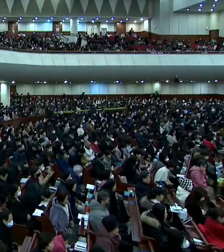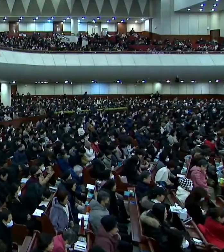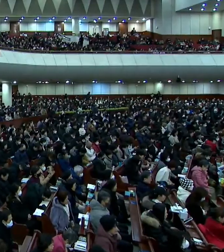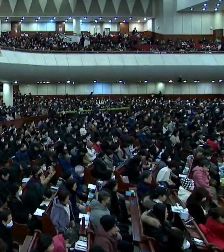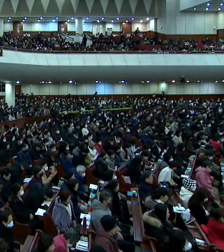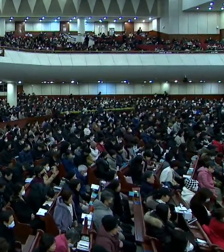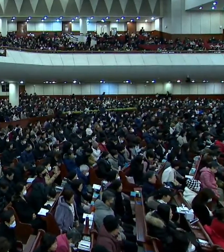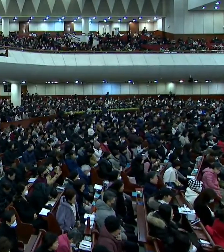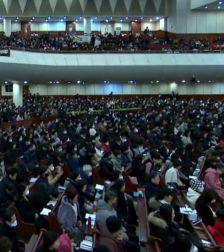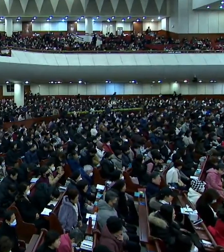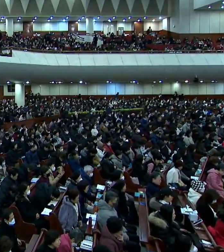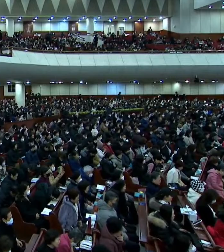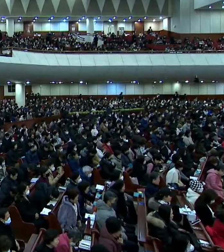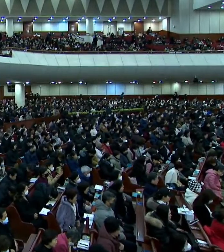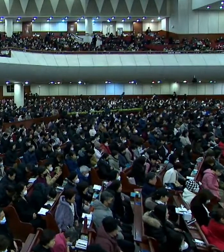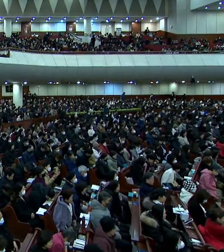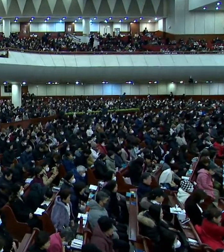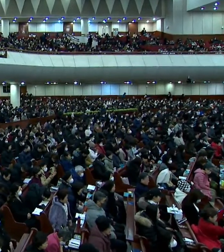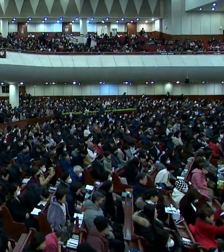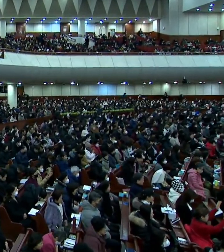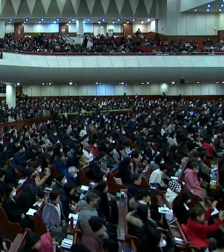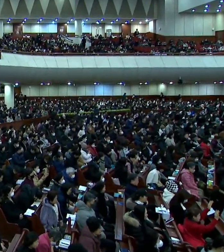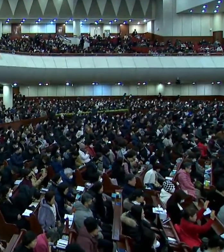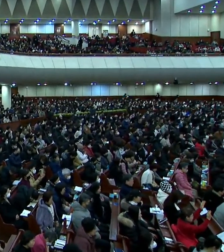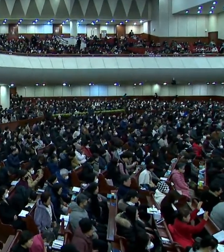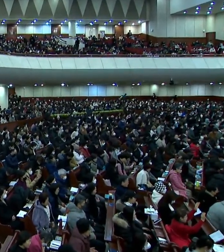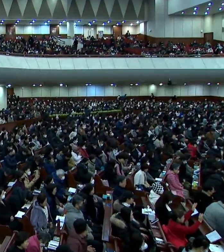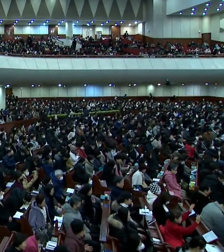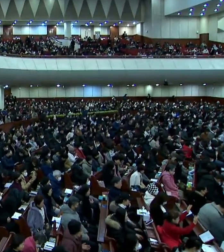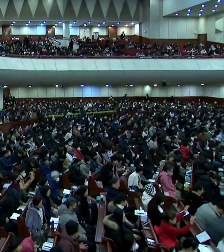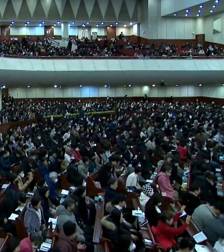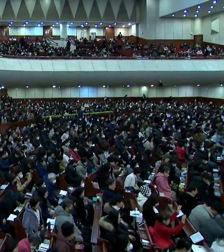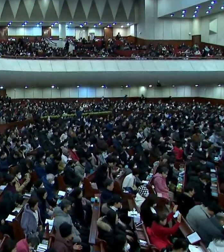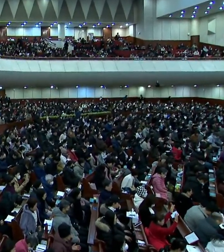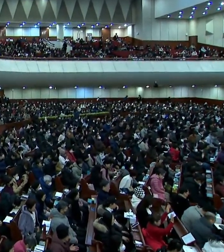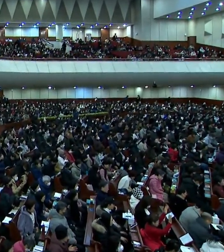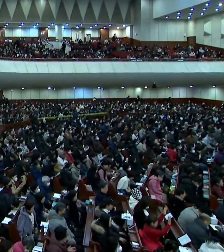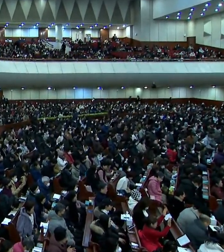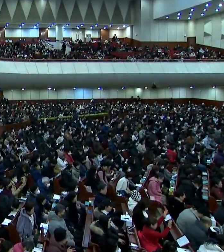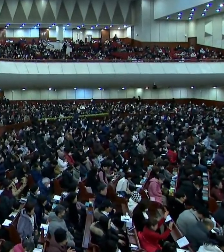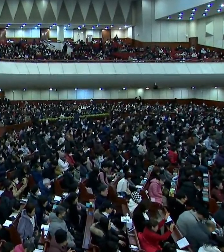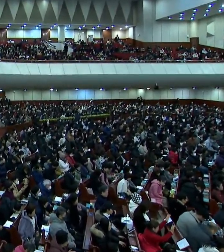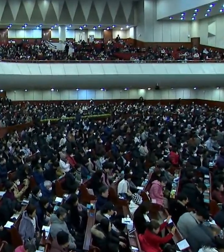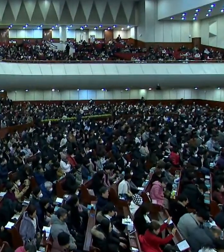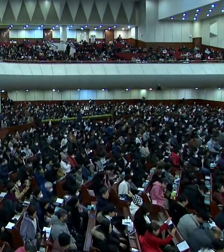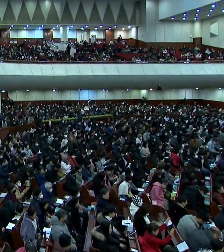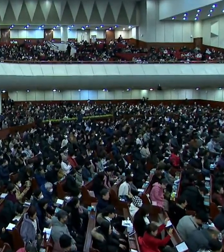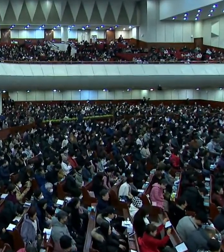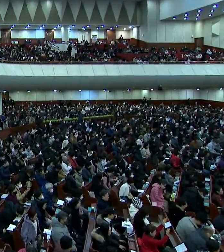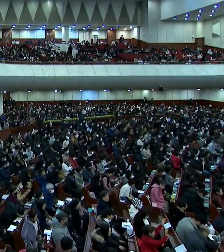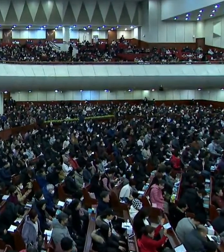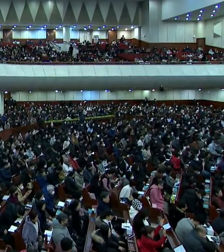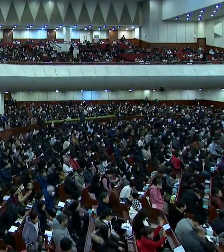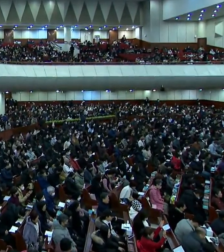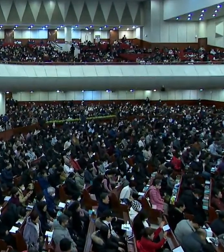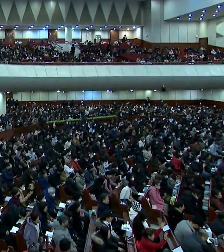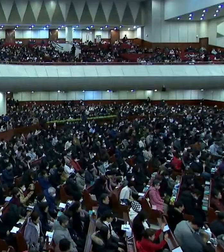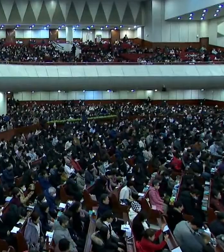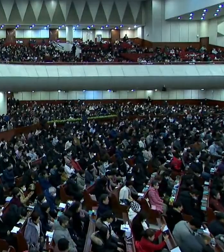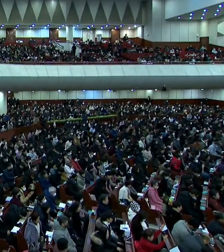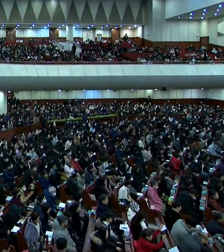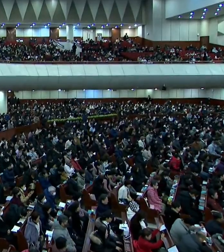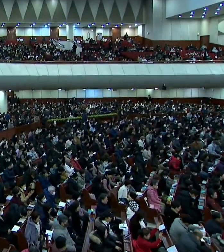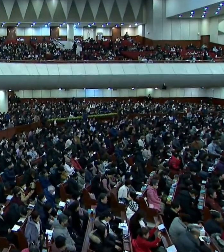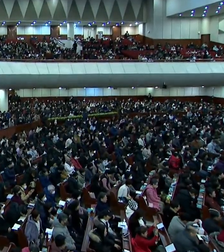살아계신 하나님, 오늘도 살아계신 주님의 은혜에 기대어 이 자리에 나와 하나님을 경배하며 찬양합니다.